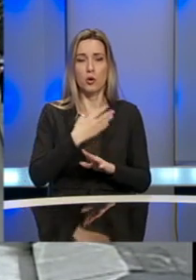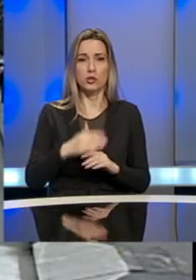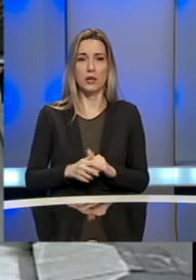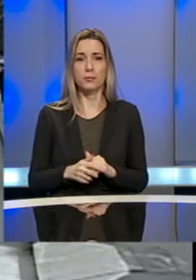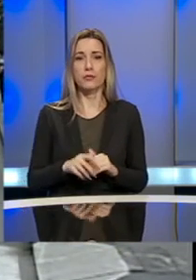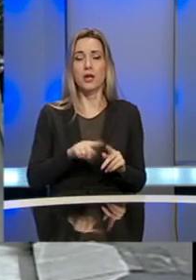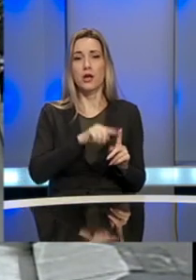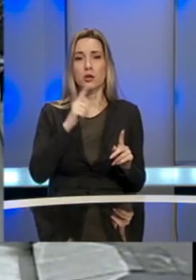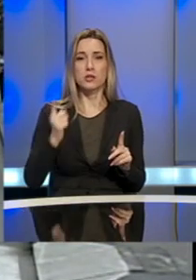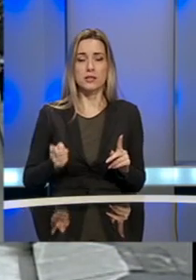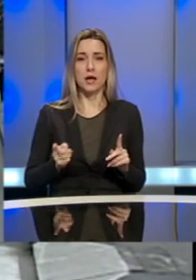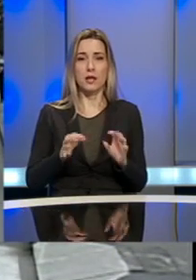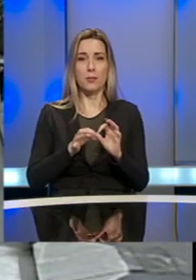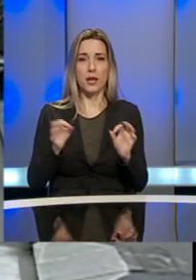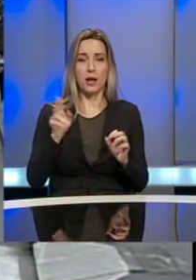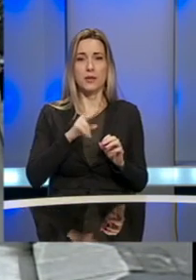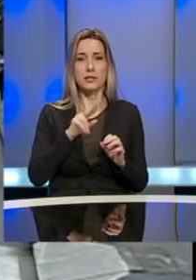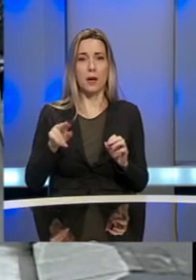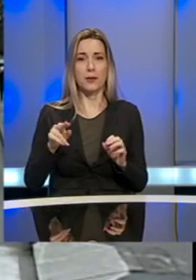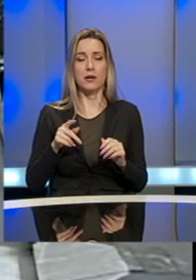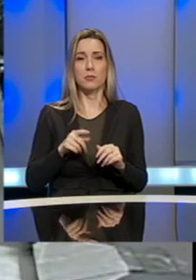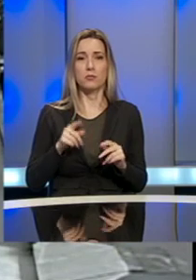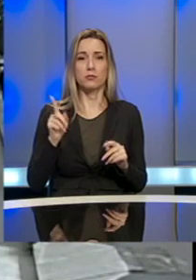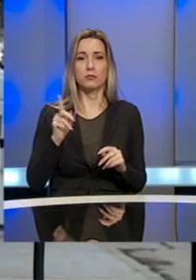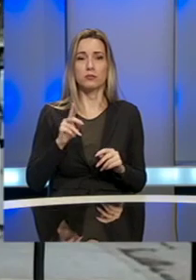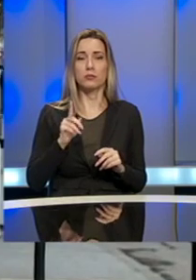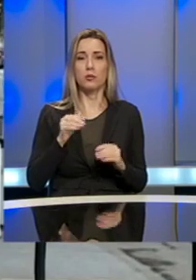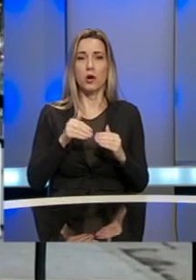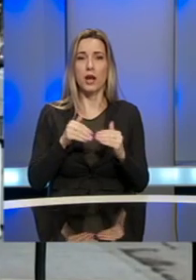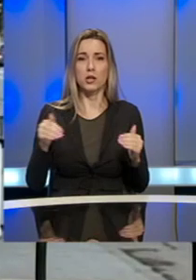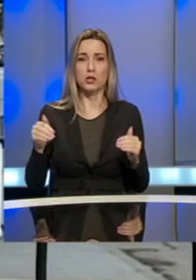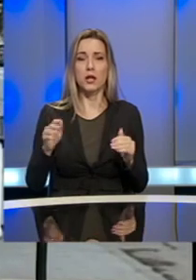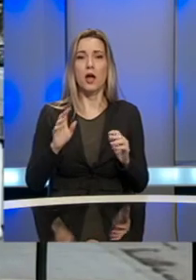smo do sadašnjim preventivnim mjerama, zabranima, ograničenjama i ostalim značajno